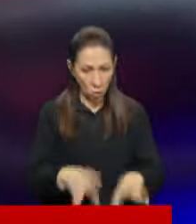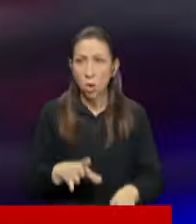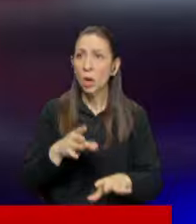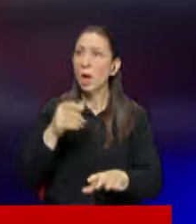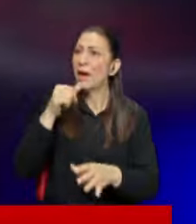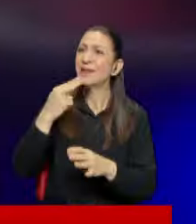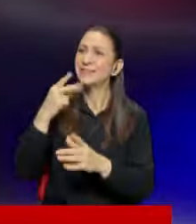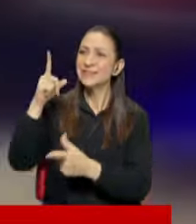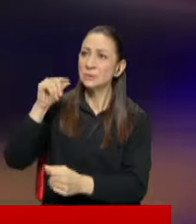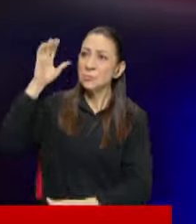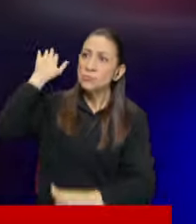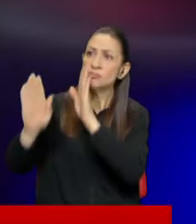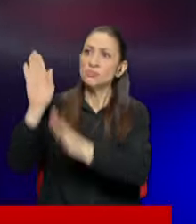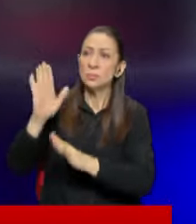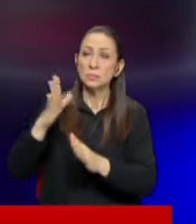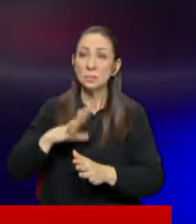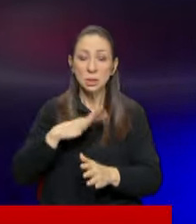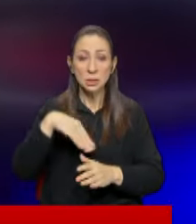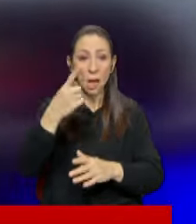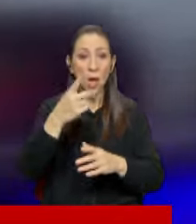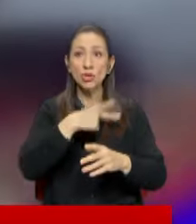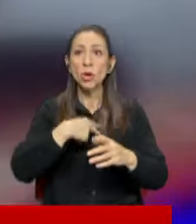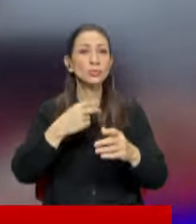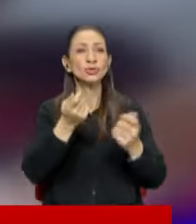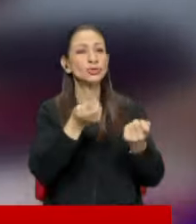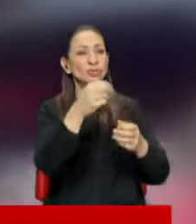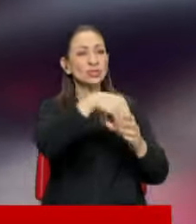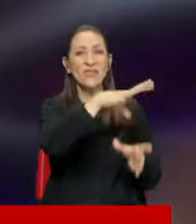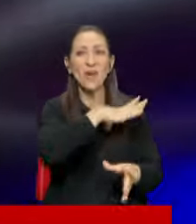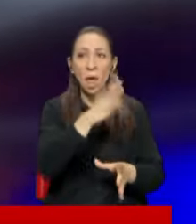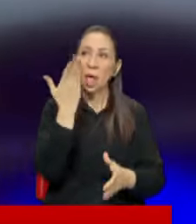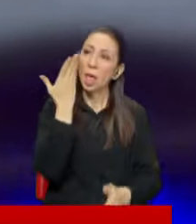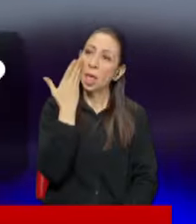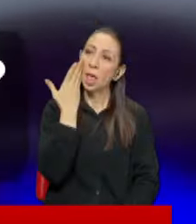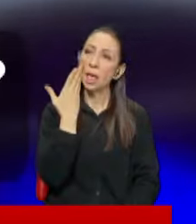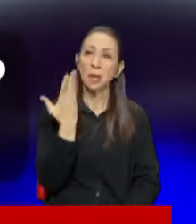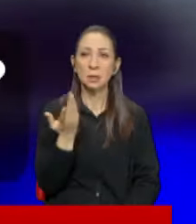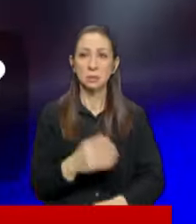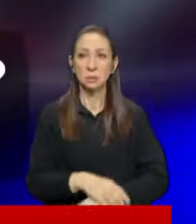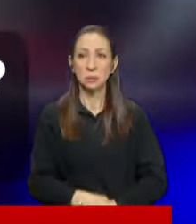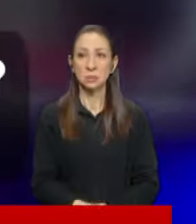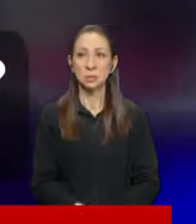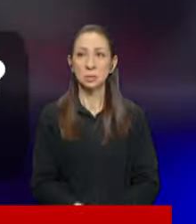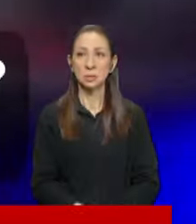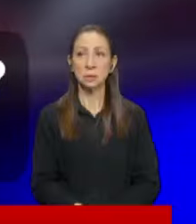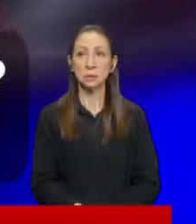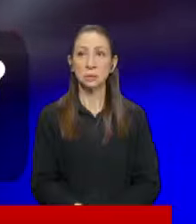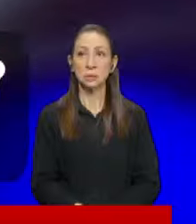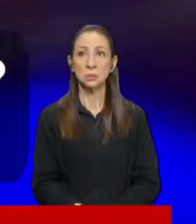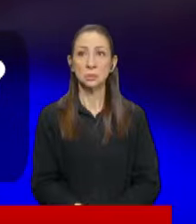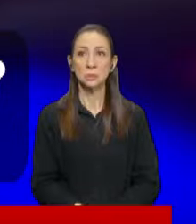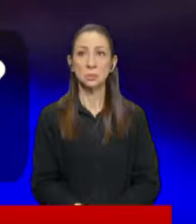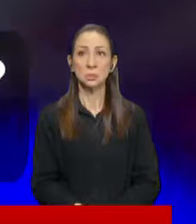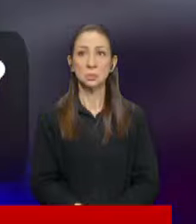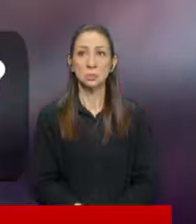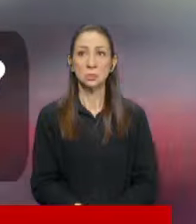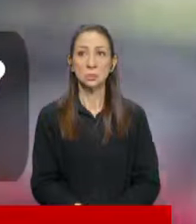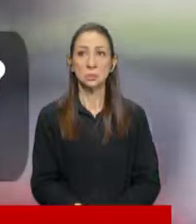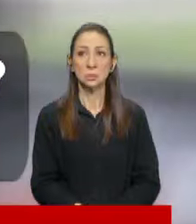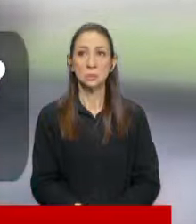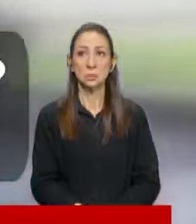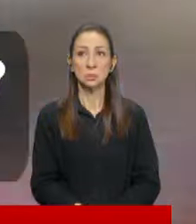yolcuya saldırdı. Otobüsteki diğer yolcularsa olan biteni izlemekle yetindi. Bak bağırma. Ne bağırıyorsun ya? Beni